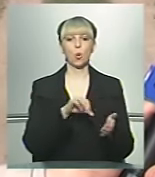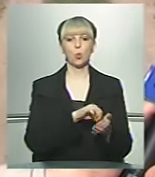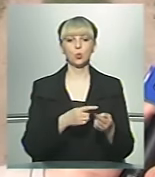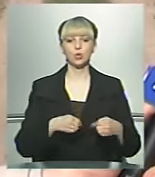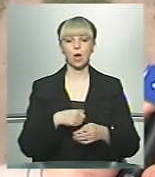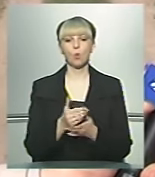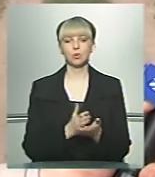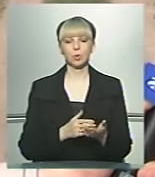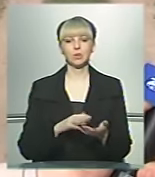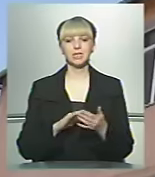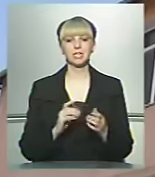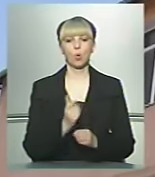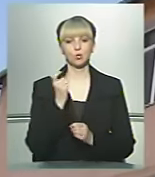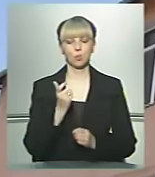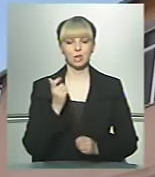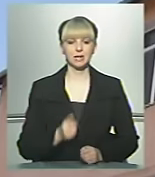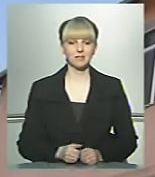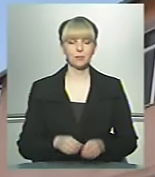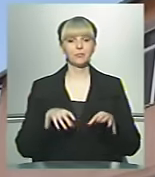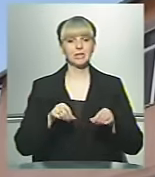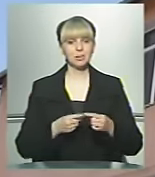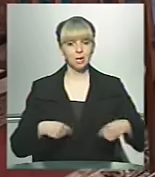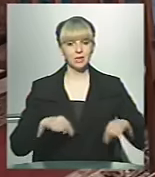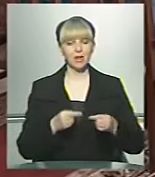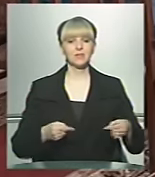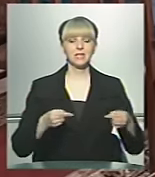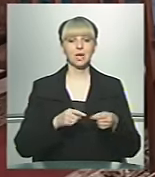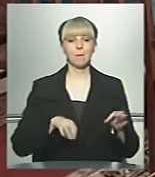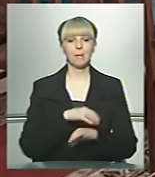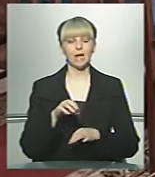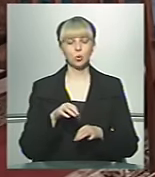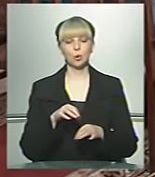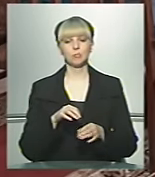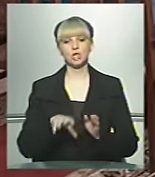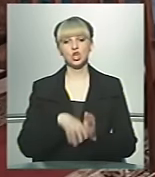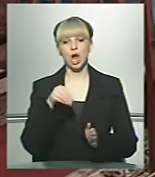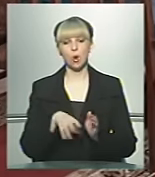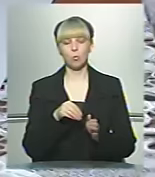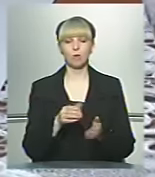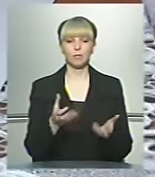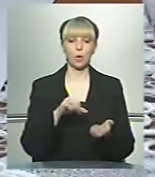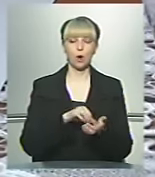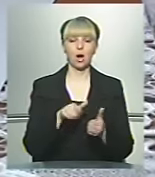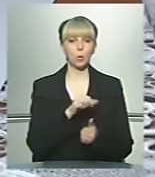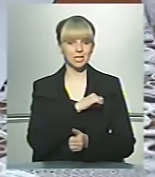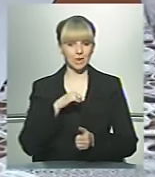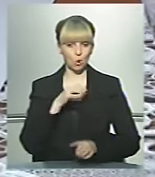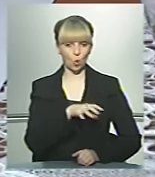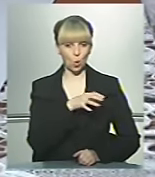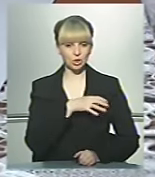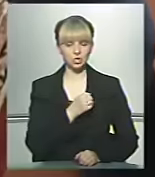для обслуговування сільського господарства. Земельні ділянки визначали методом жеребкування, в якому брали участь або ж самі